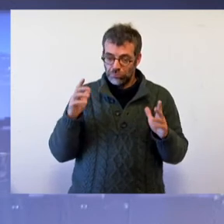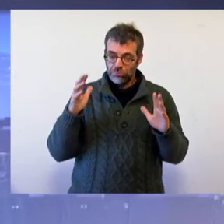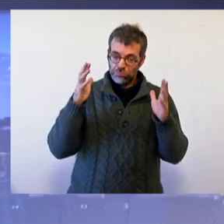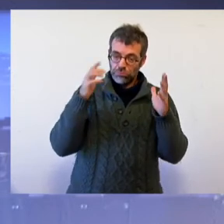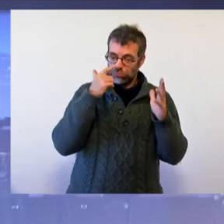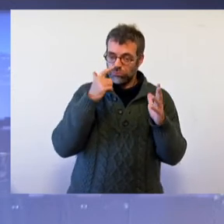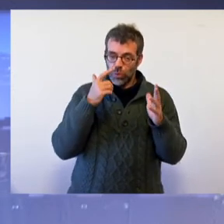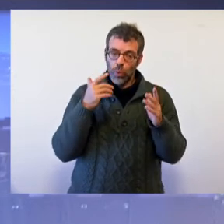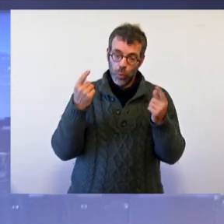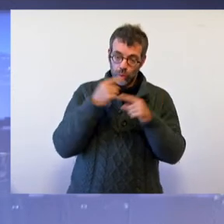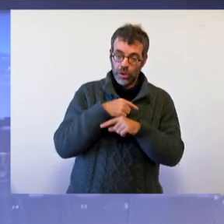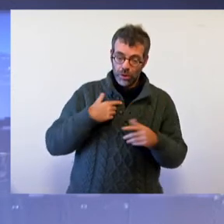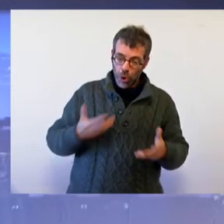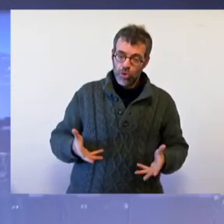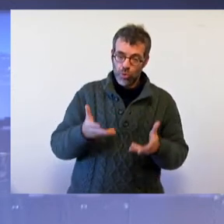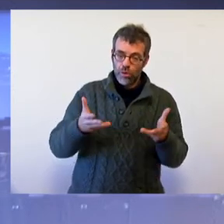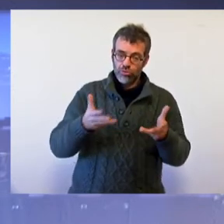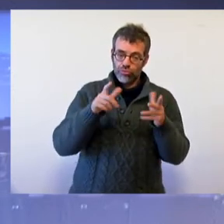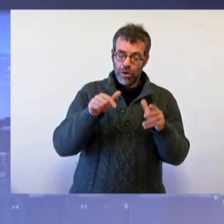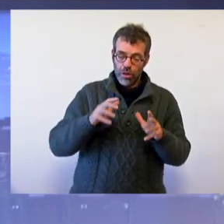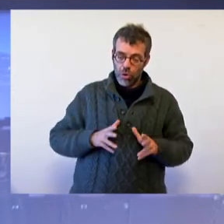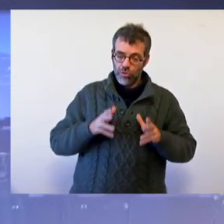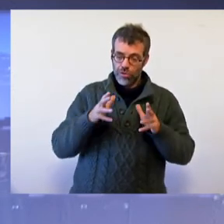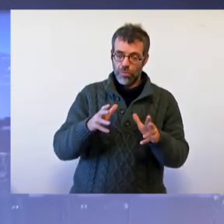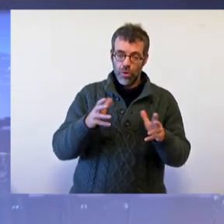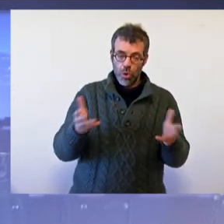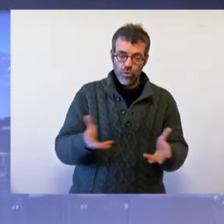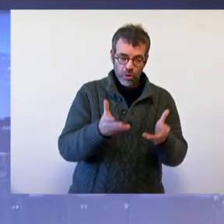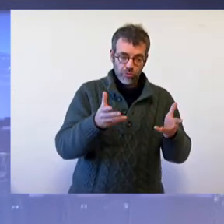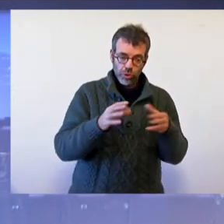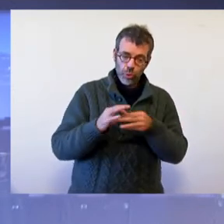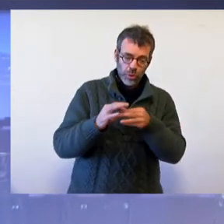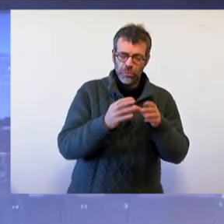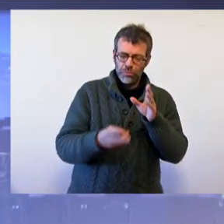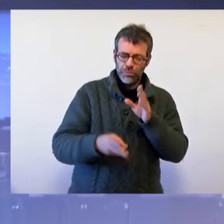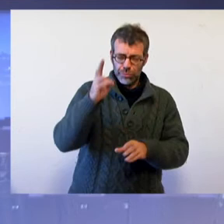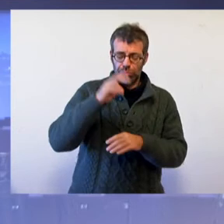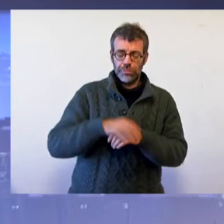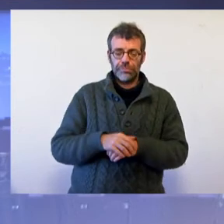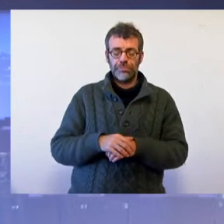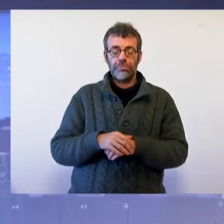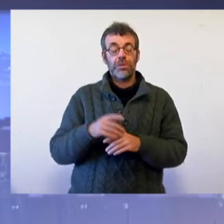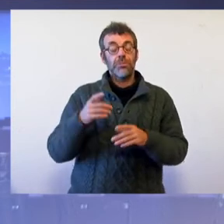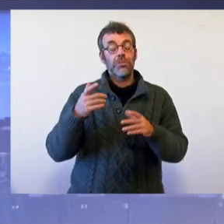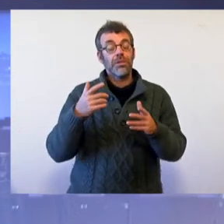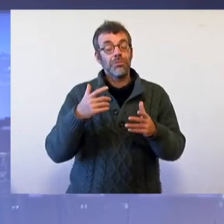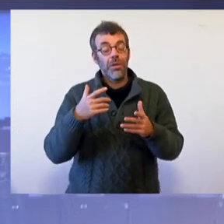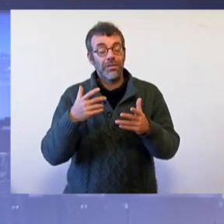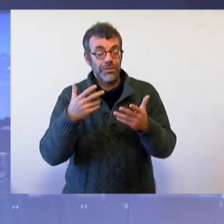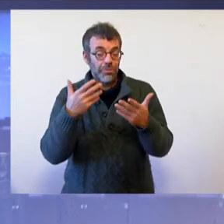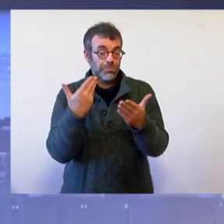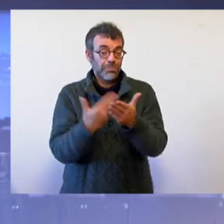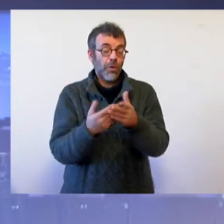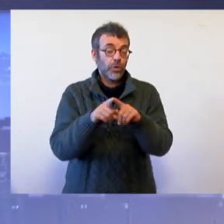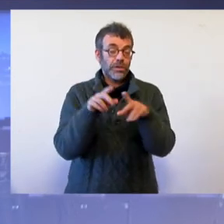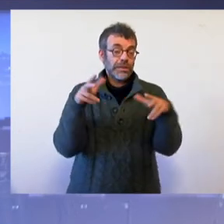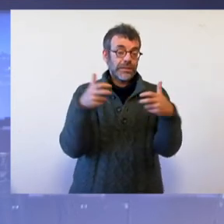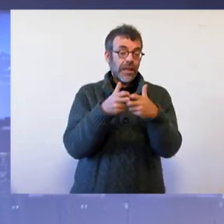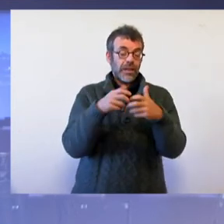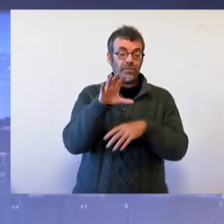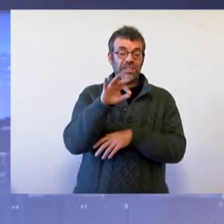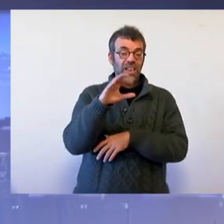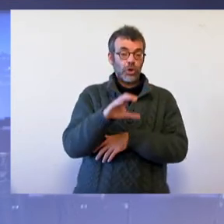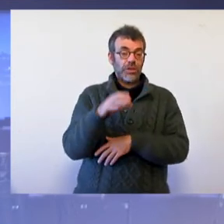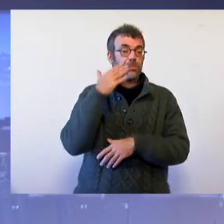accru et notre engagement du bouclier social sur le tarif de de 50 centimes pour les femmes seules